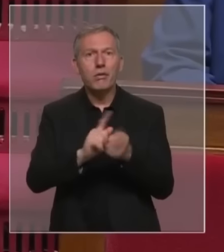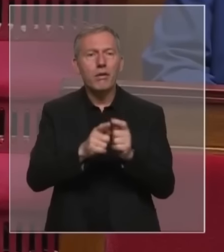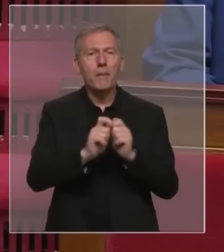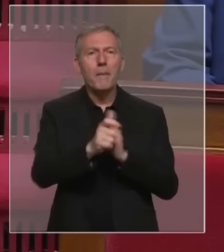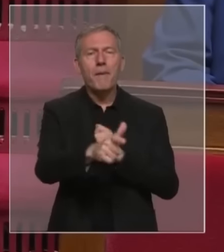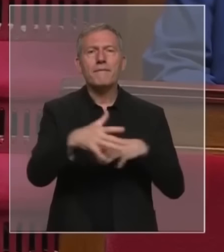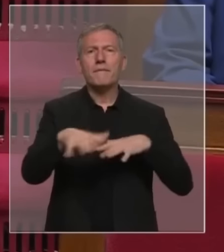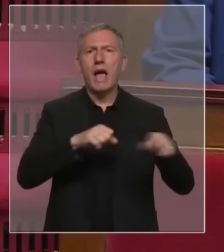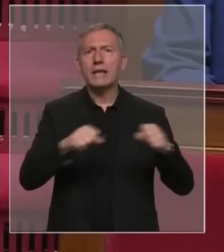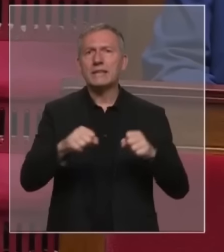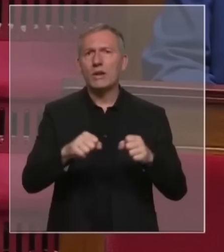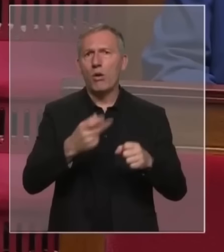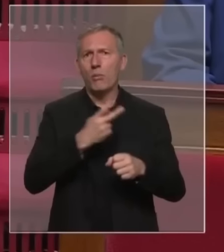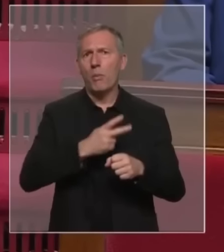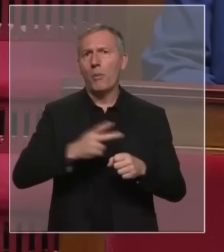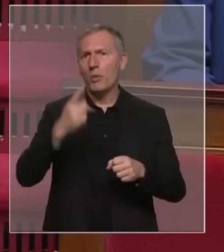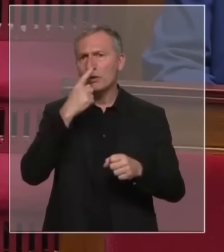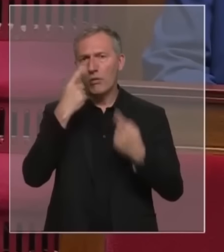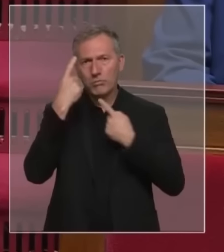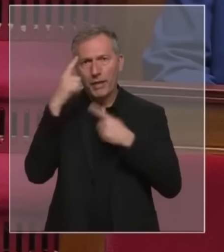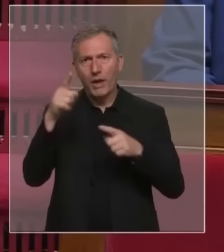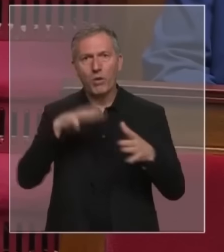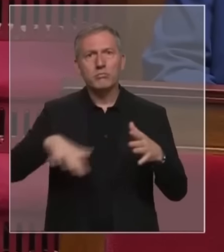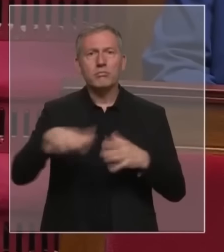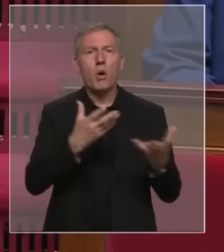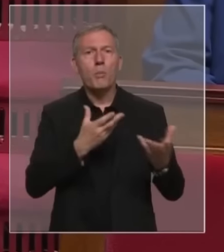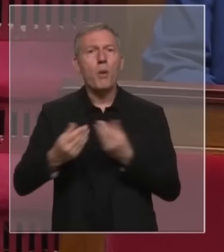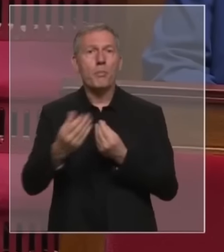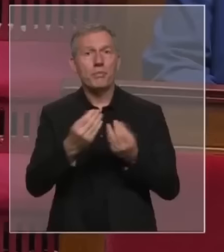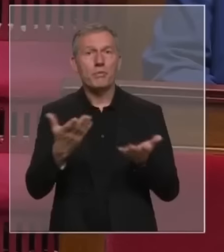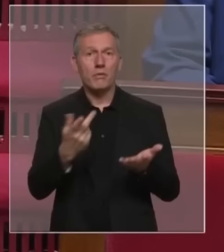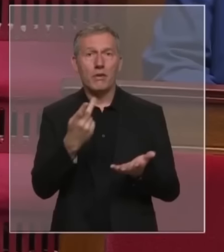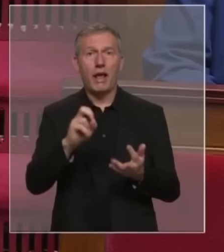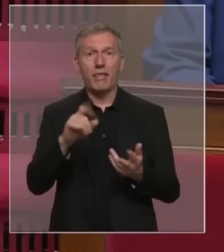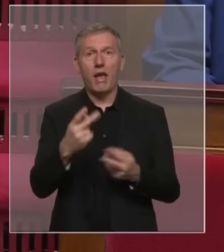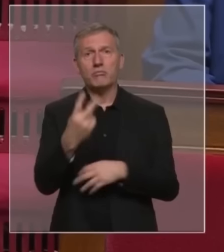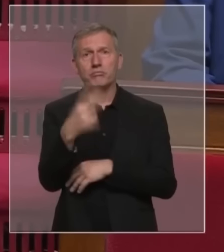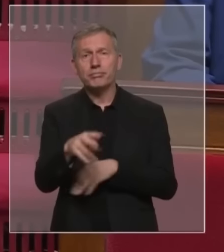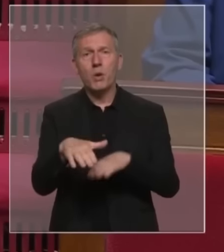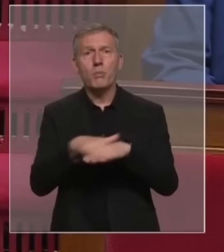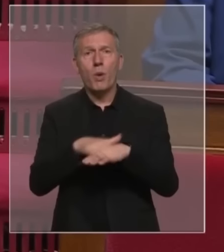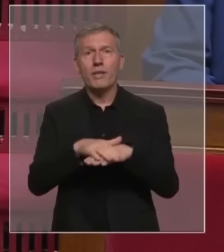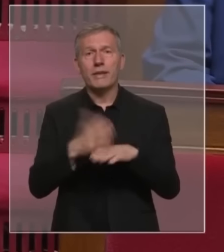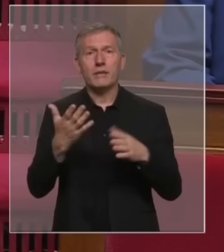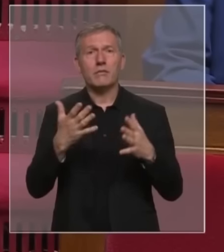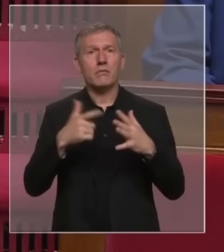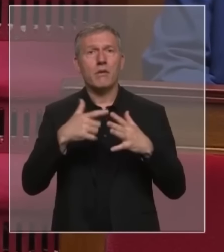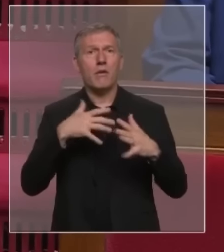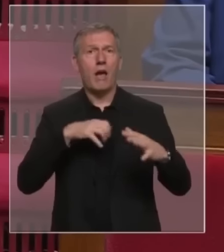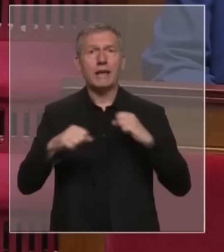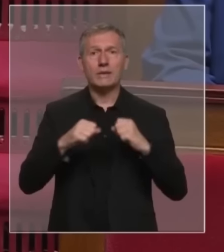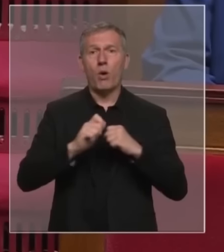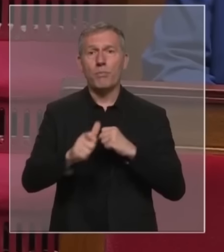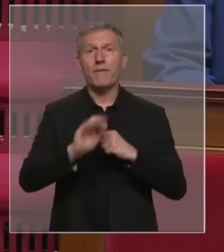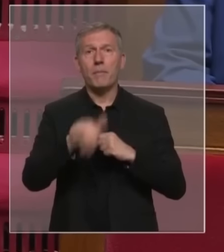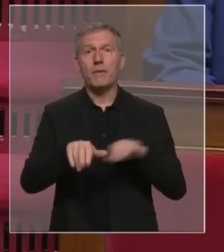d'action révélant ainsi le désaccord profond du peuple Canac avec votre politique des actions ayant conduit jusqu'à la mort de six